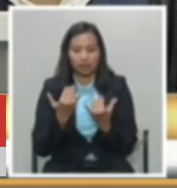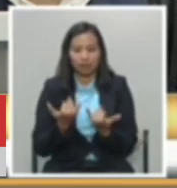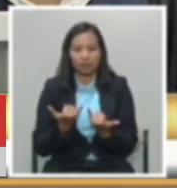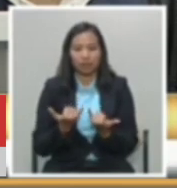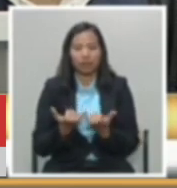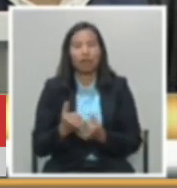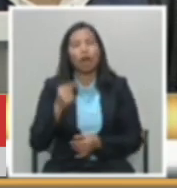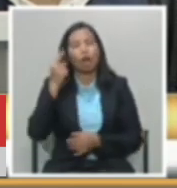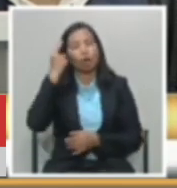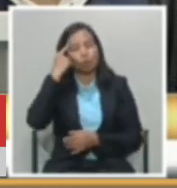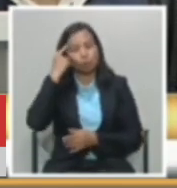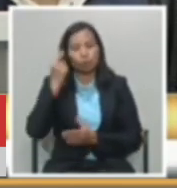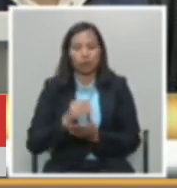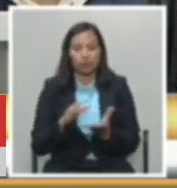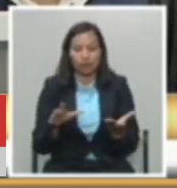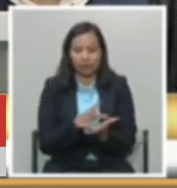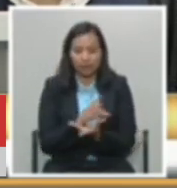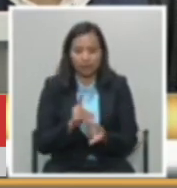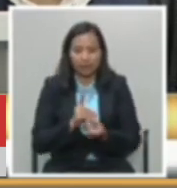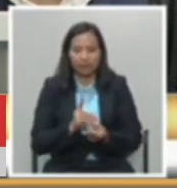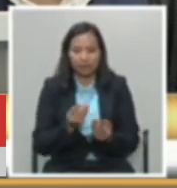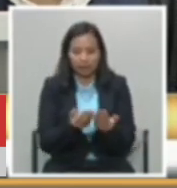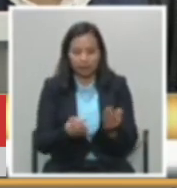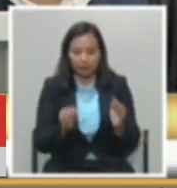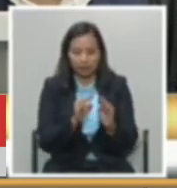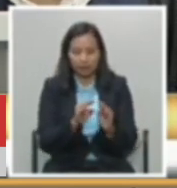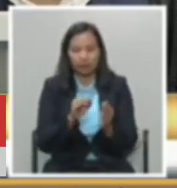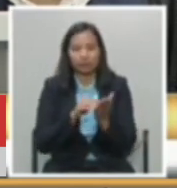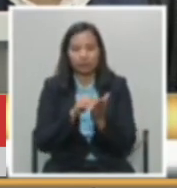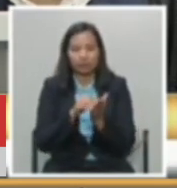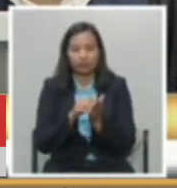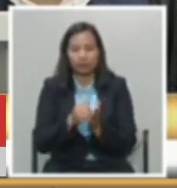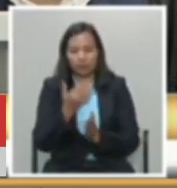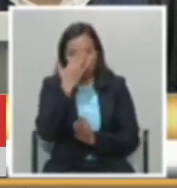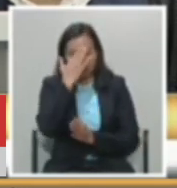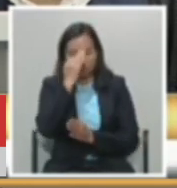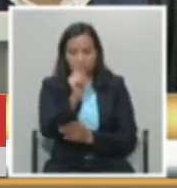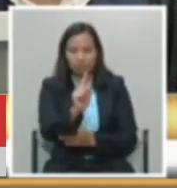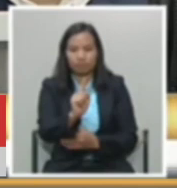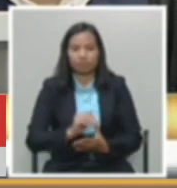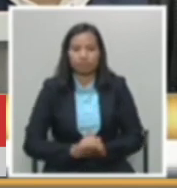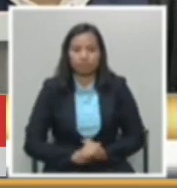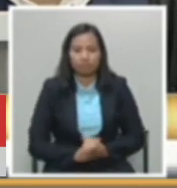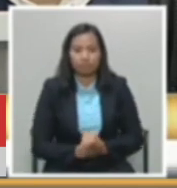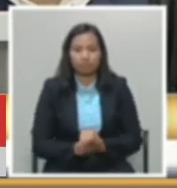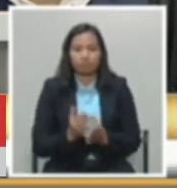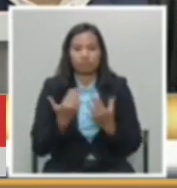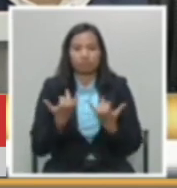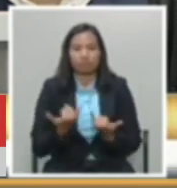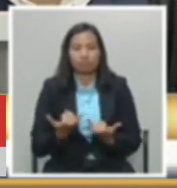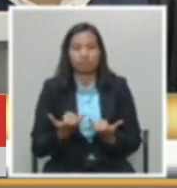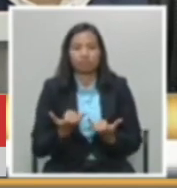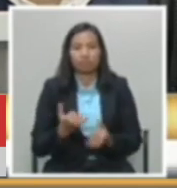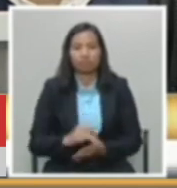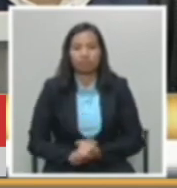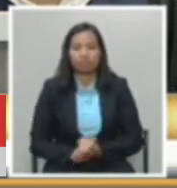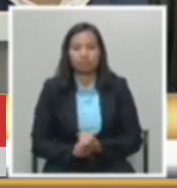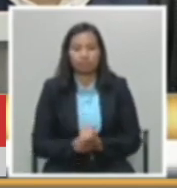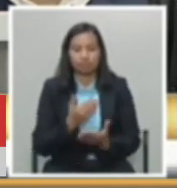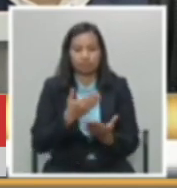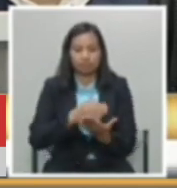รู้ได้เลยว่าสังคมของครอบครัวนี้อ่อนแอลงมากทำไมถึงเป็นเช่นนั้นเพราะว่าวันนี้เนี่ยค่ะสภาพเศ